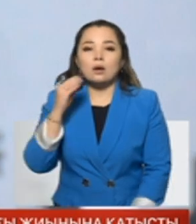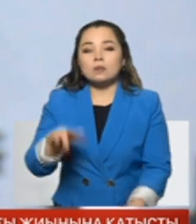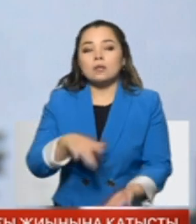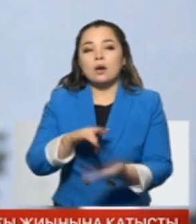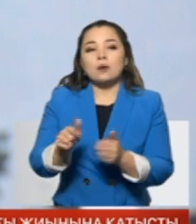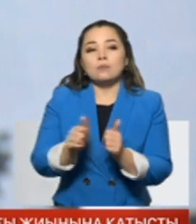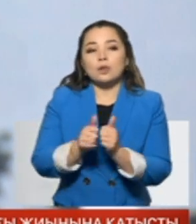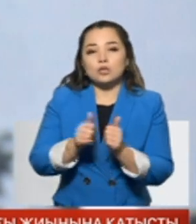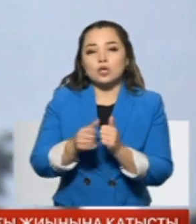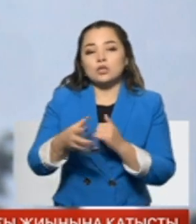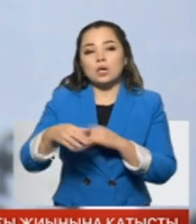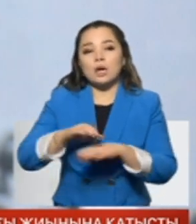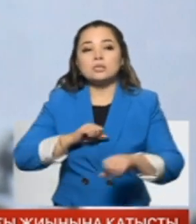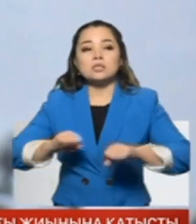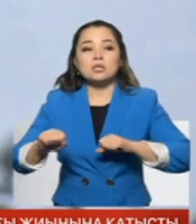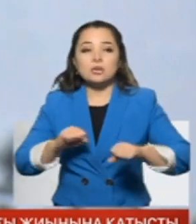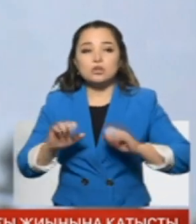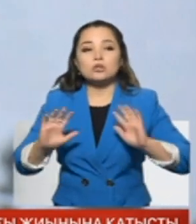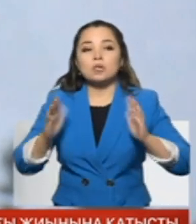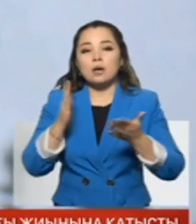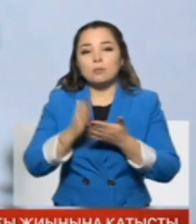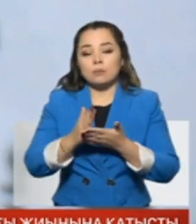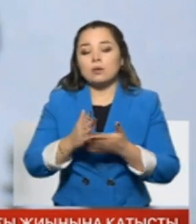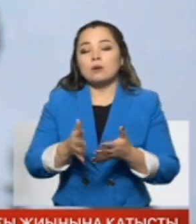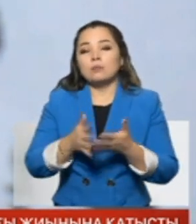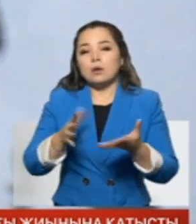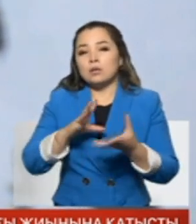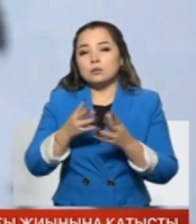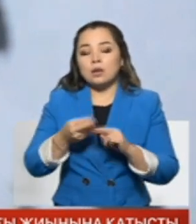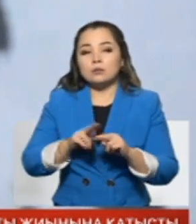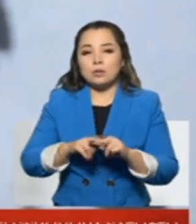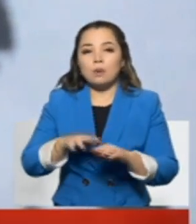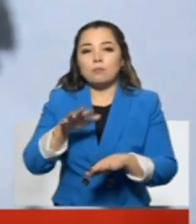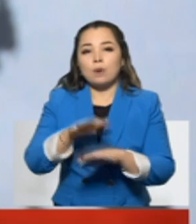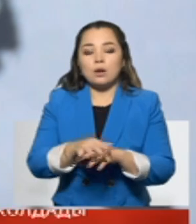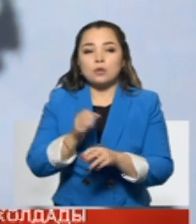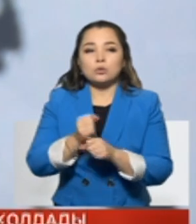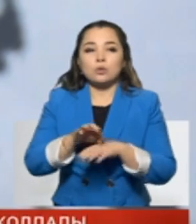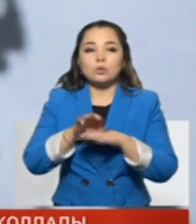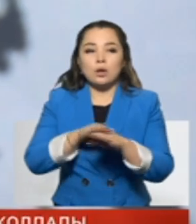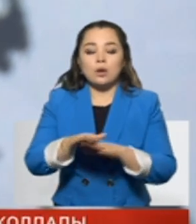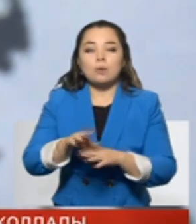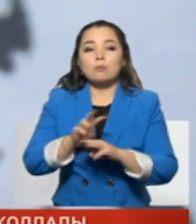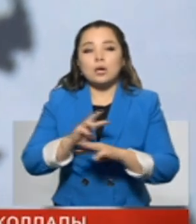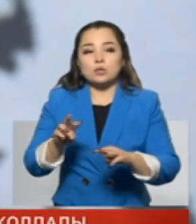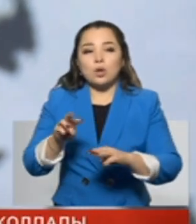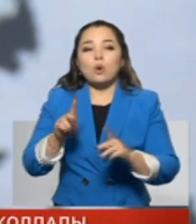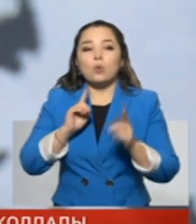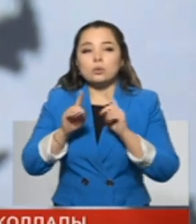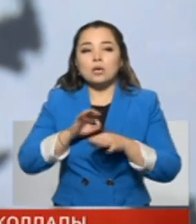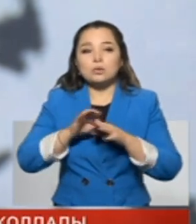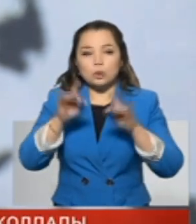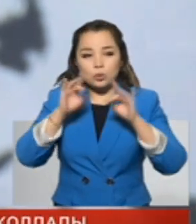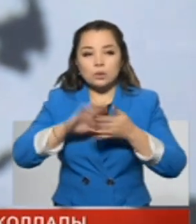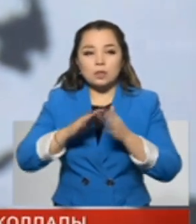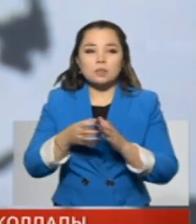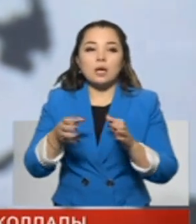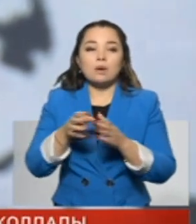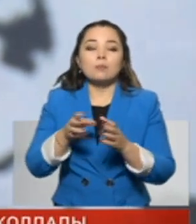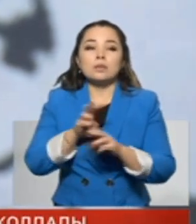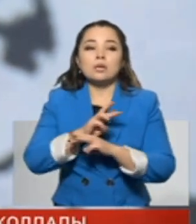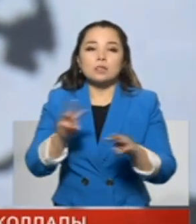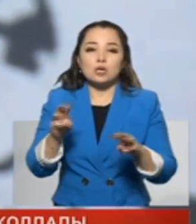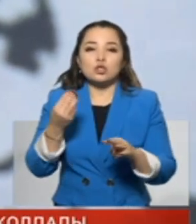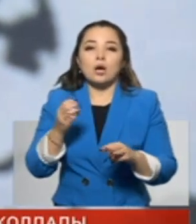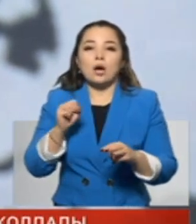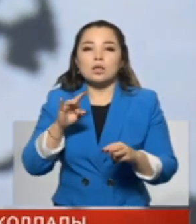Алматы маңында жер сілкінісі болған жағдайда басы олайтын база құрылады. Бұл туралы мәжіліс отырысында төтенше жағдайлар министрі Шыңғыс